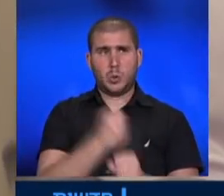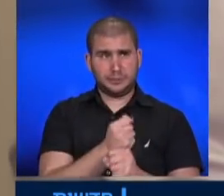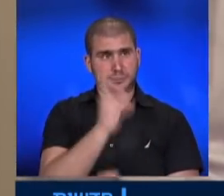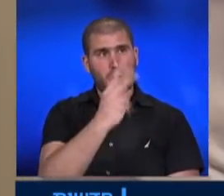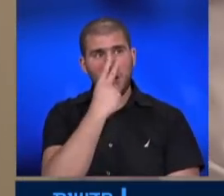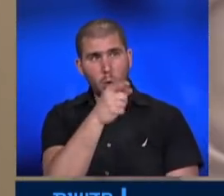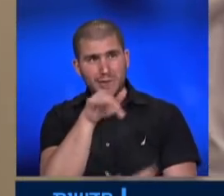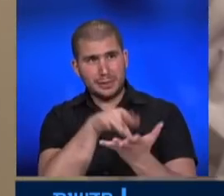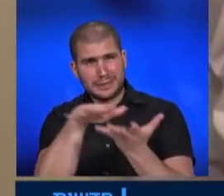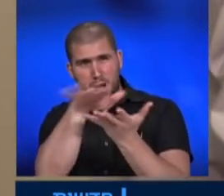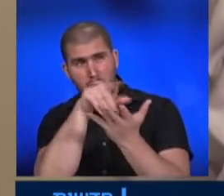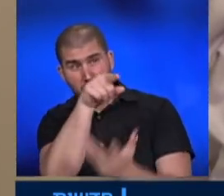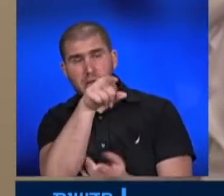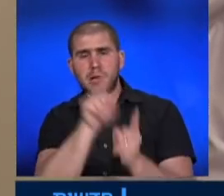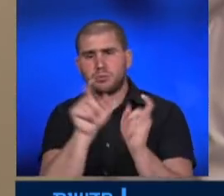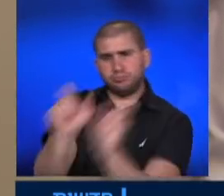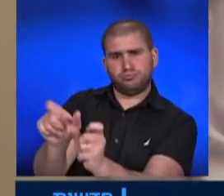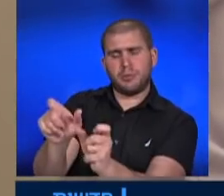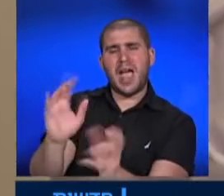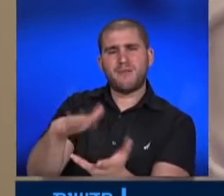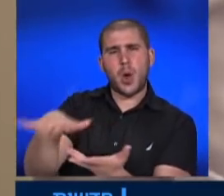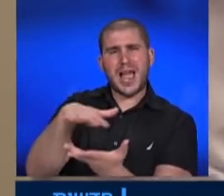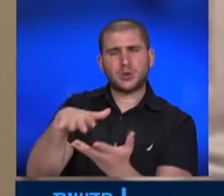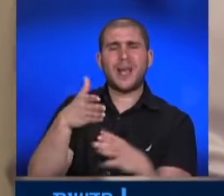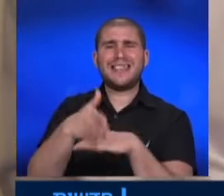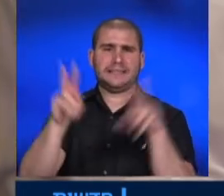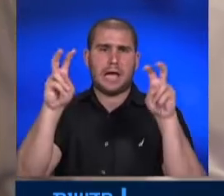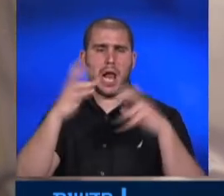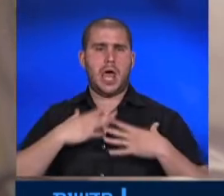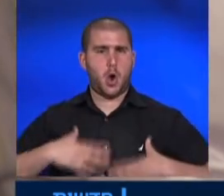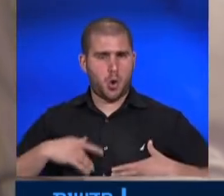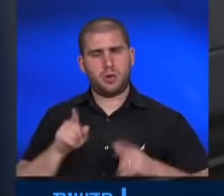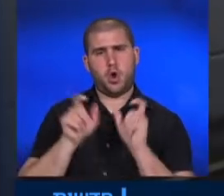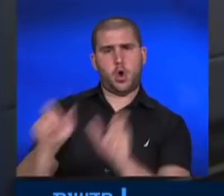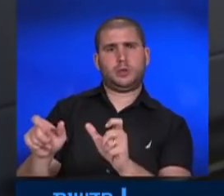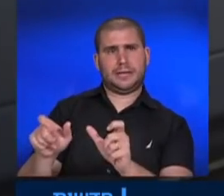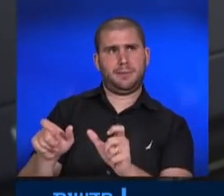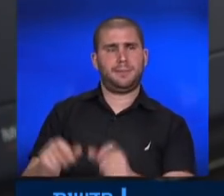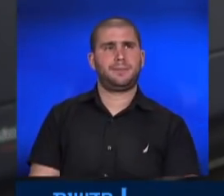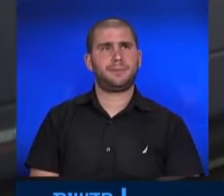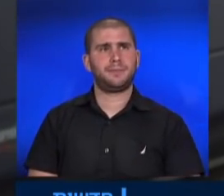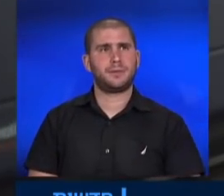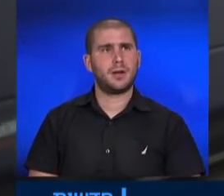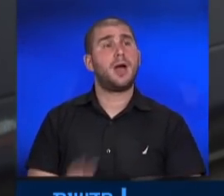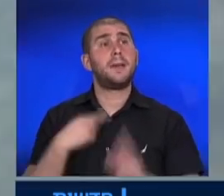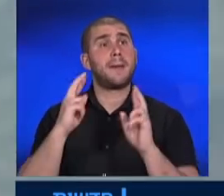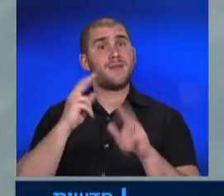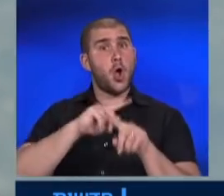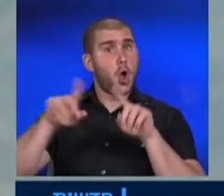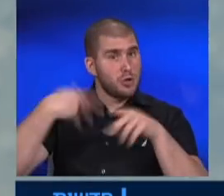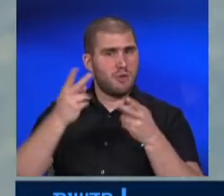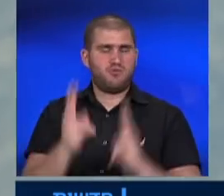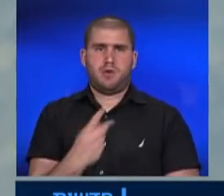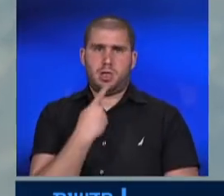נמצא. ממש חוסם את איפה שזו הדלת, זה הדפיקה, הוא ממש חוסם את הדפיקה בדלת. מקווה שעוד חודש נוכל להגיד שיש